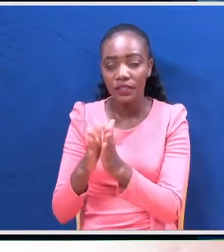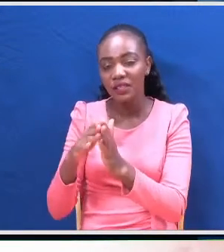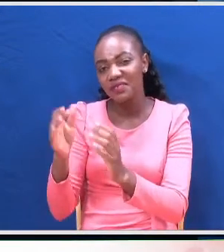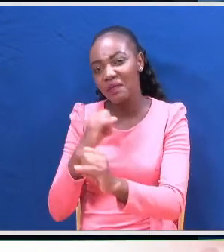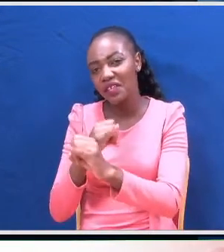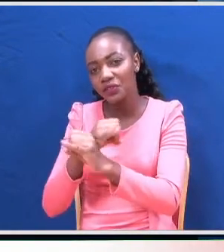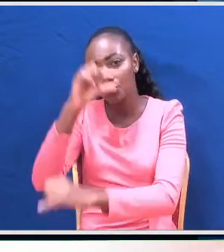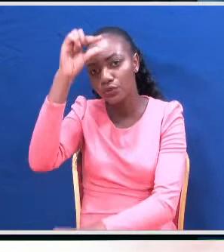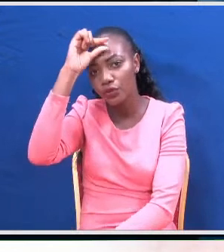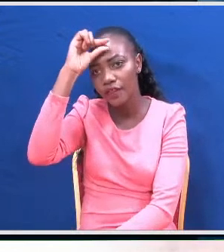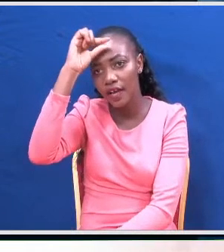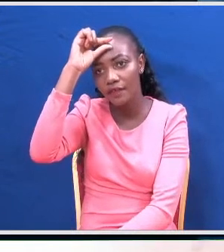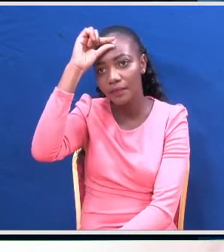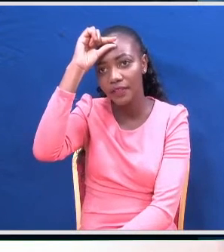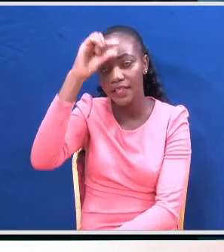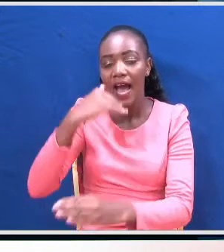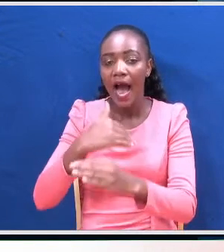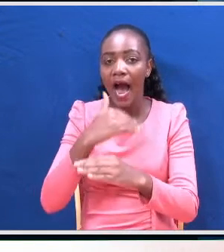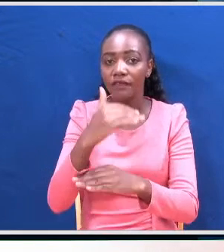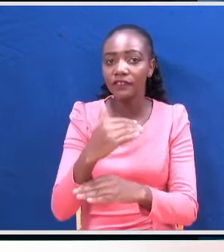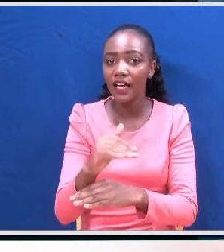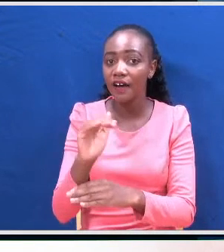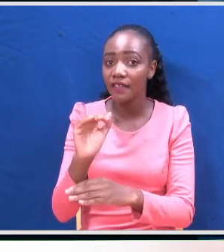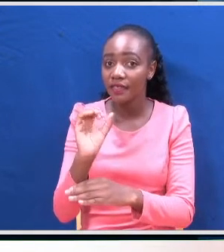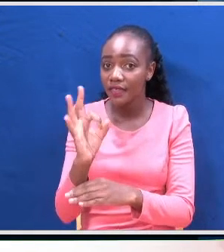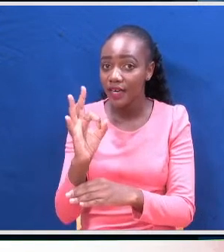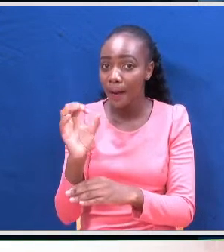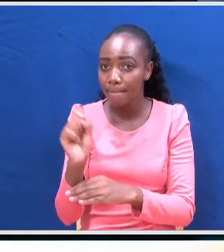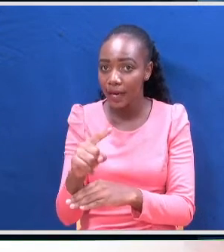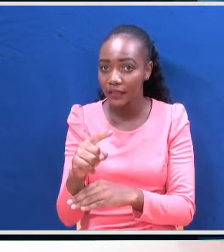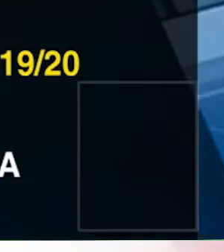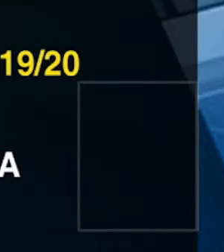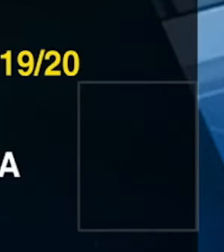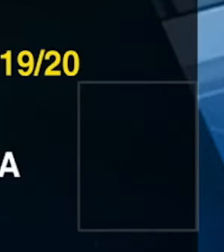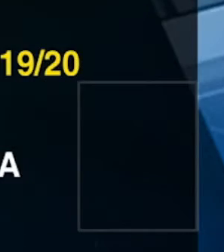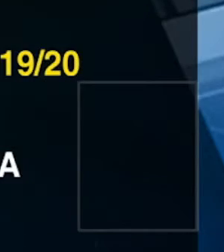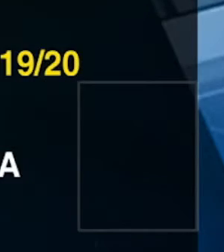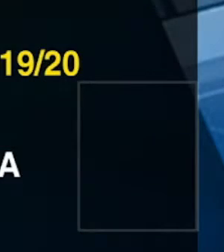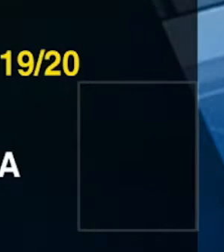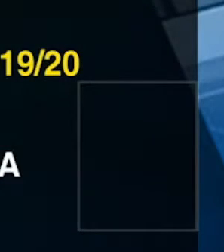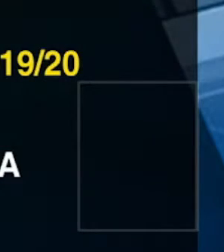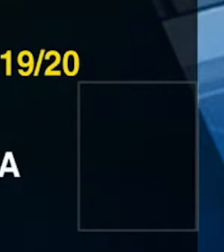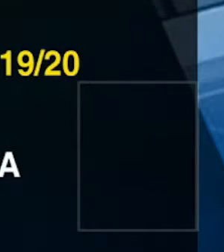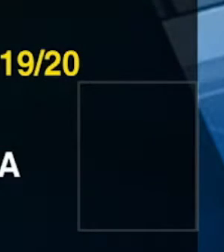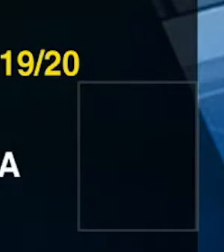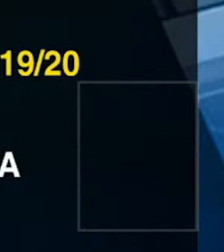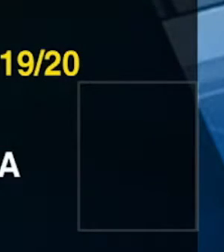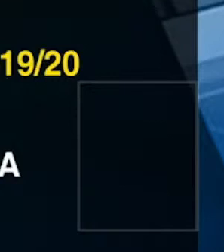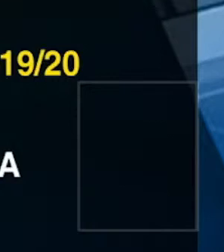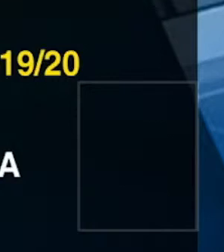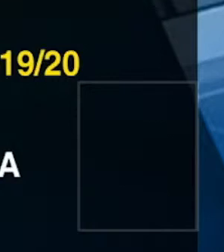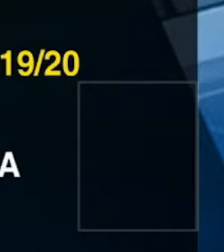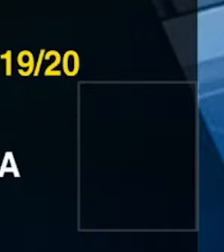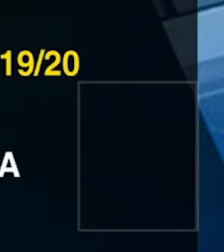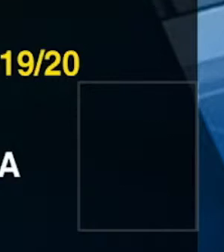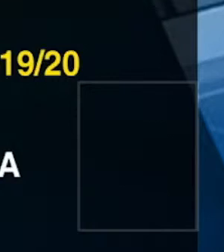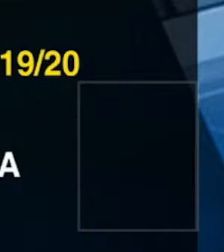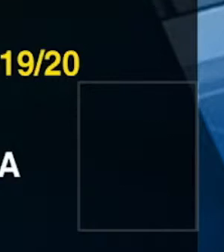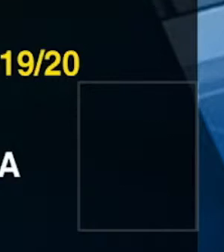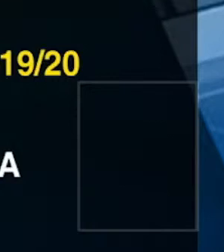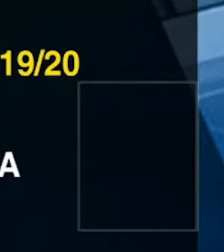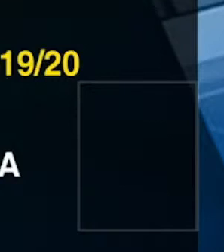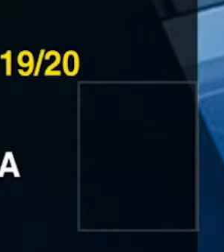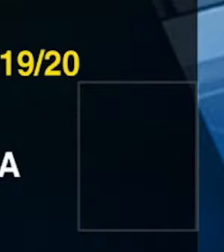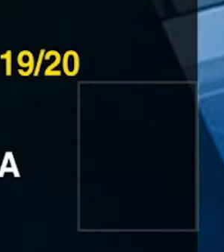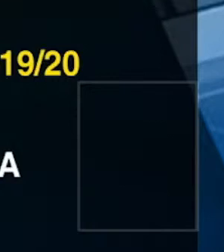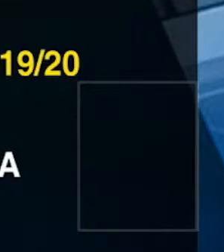za serikali kila baada ya miezi mitatu. Makataa ya kutolewa kwa ripoti ya ukaguzi wa fedha za korona za mwaka wa